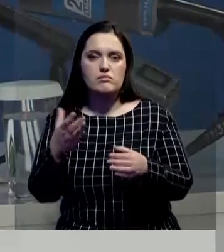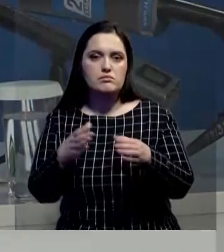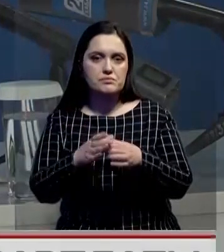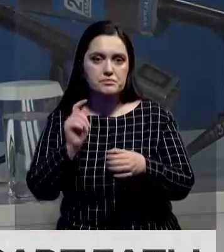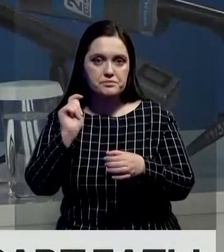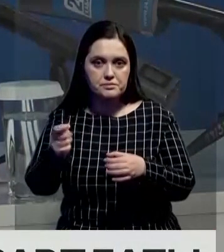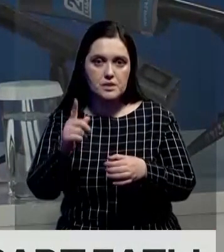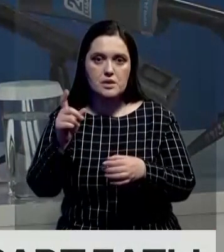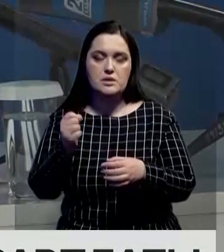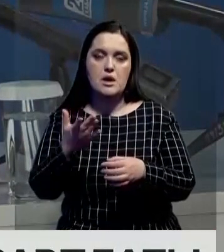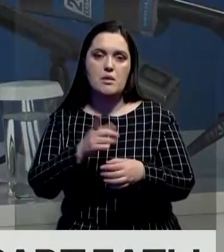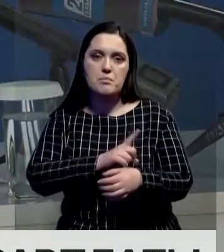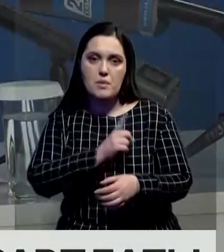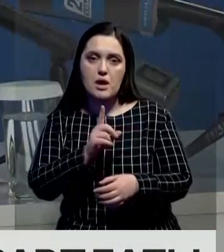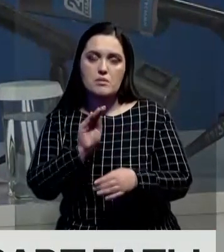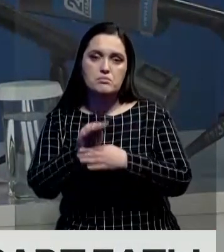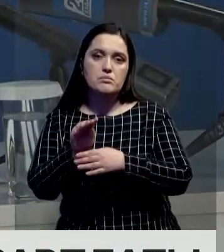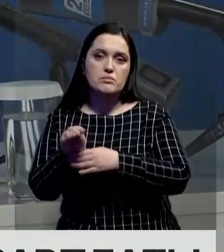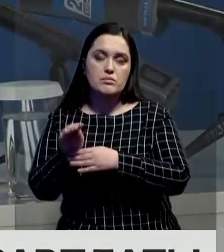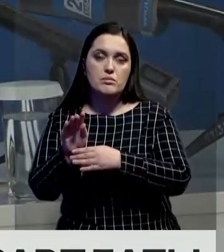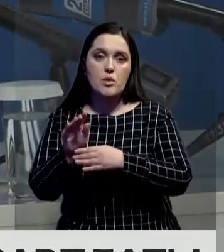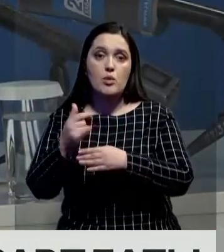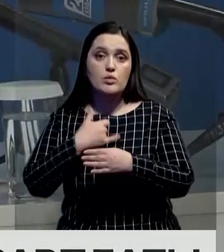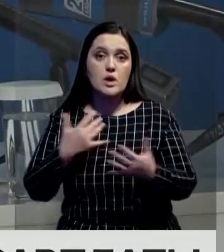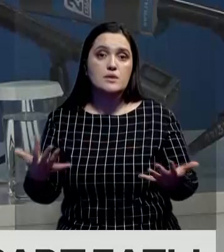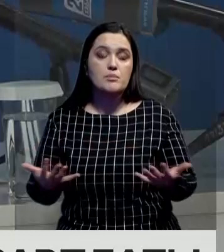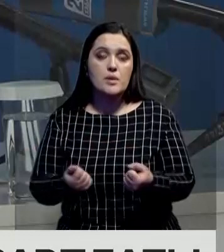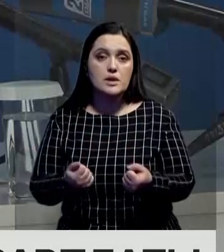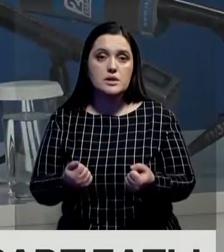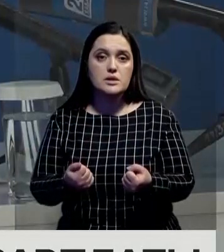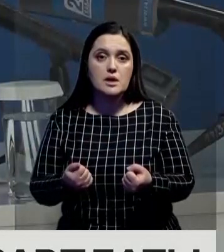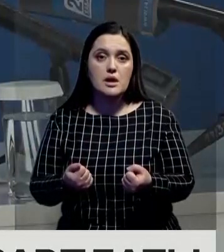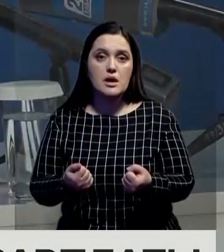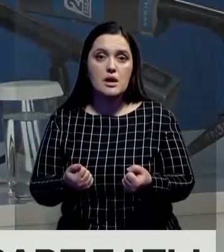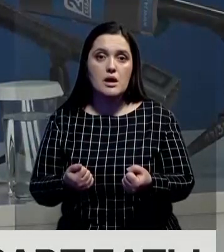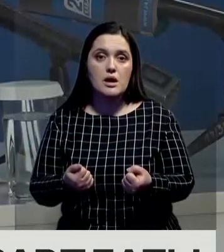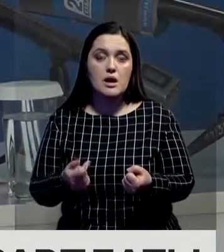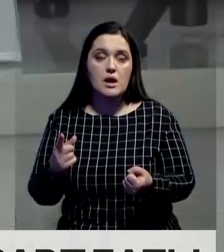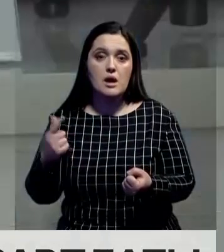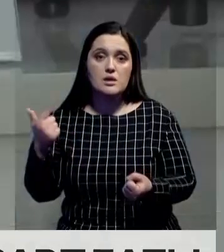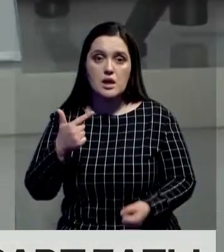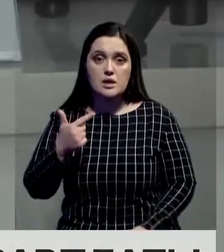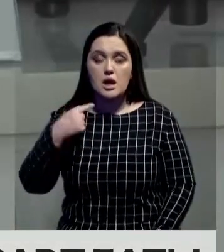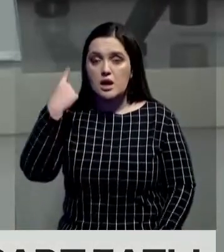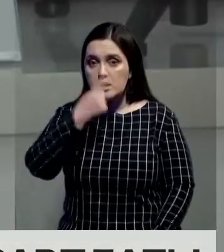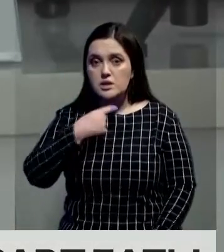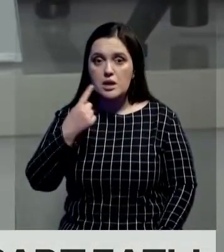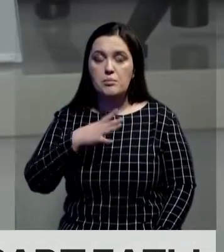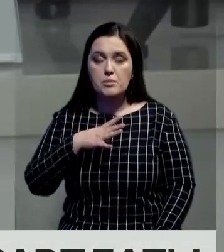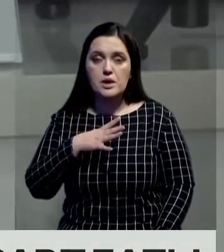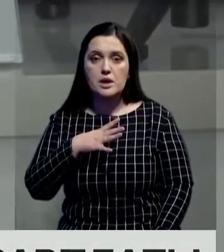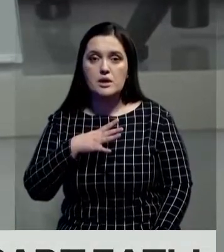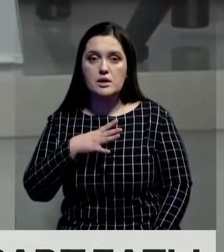потом за повышение мастерства. Ну и у нас же спасатели, они же вообще гражданские лица были. Вот